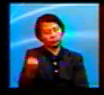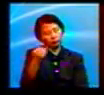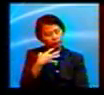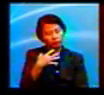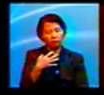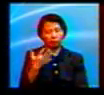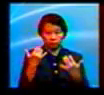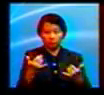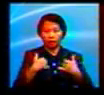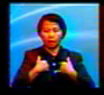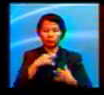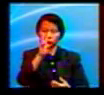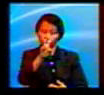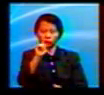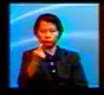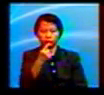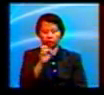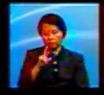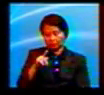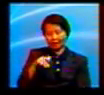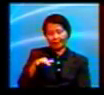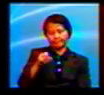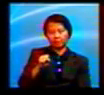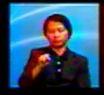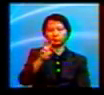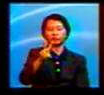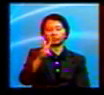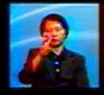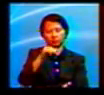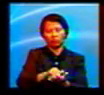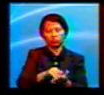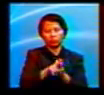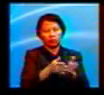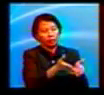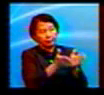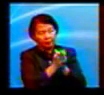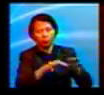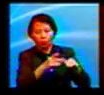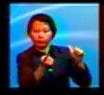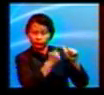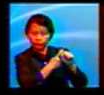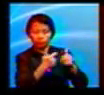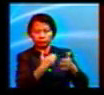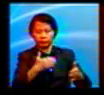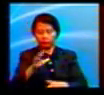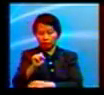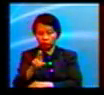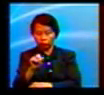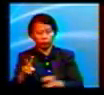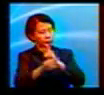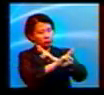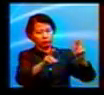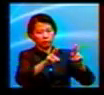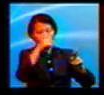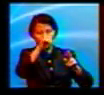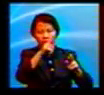juga ketika ini hanya ada 2 sahaja Remus 6000, jadi permintaan perlu dibuat terlebih dahulu sebelum AUV itu disiap